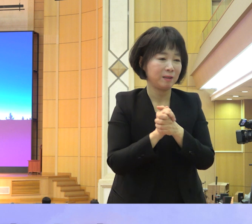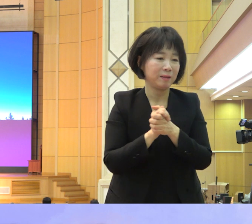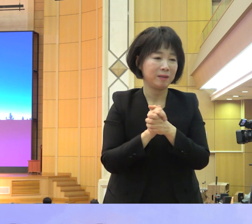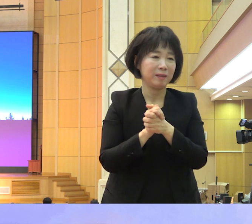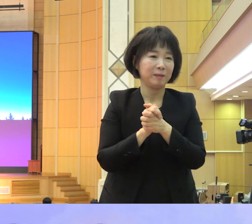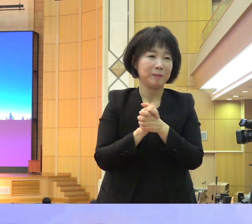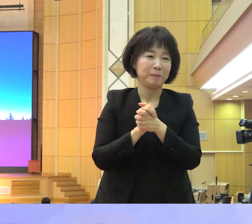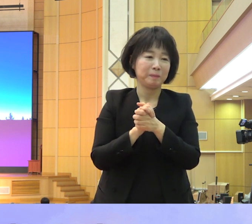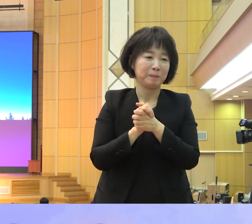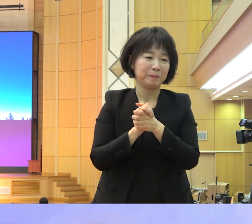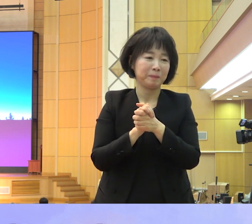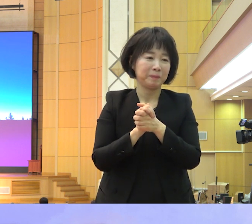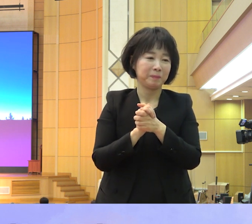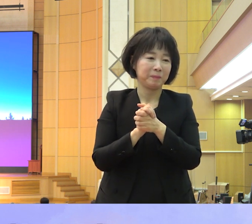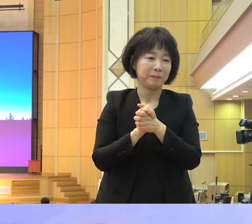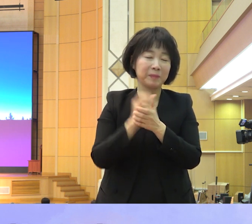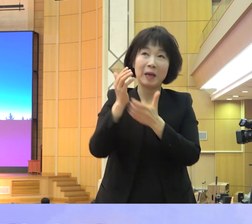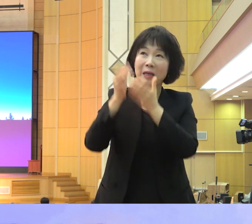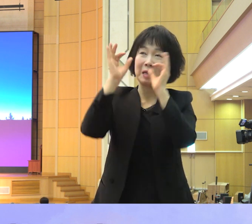하나님 믿었다는 것이에요.